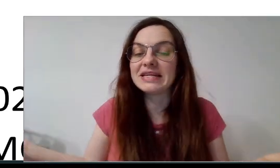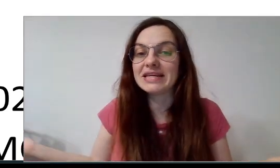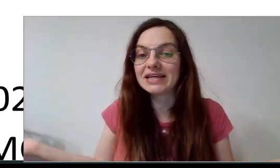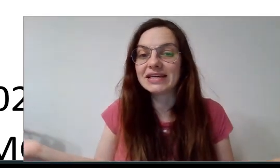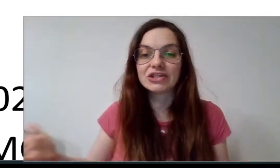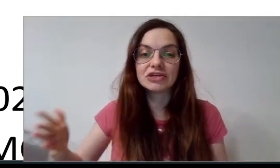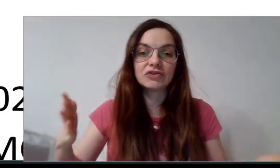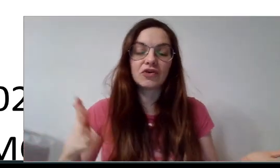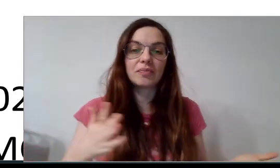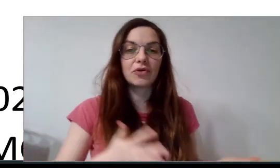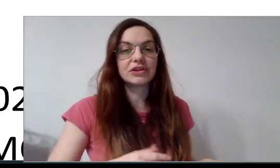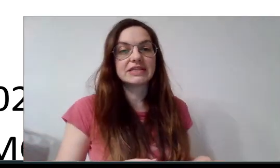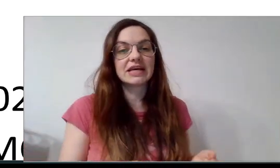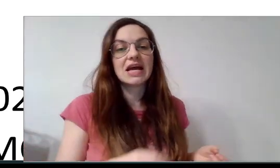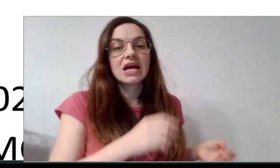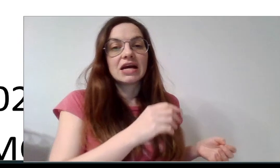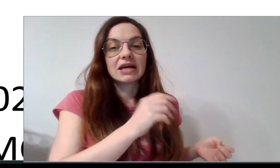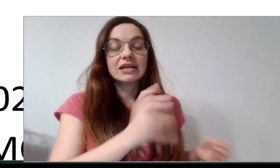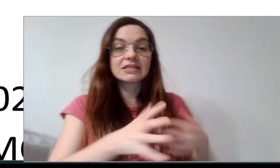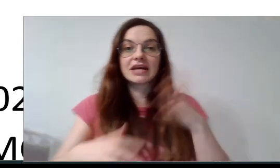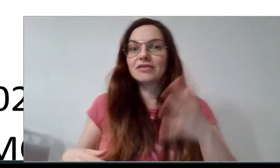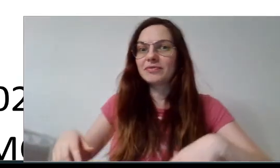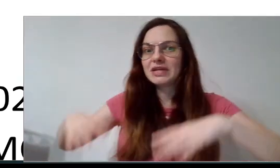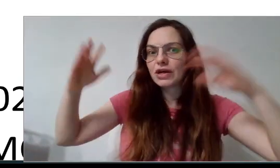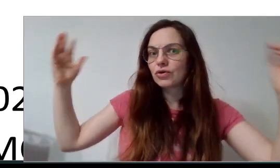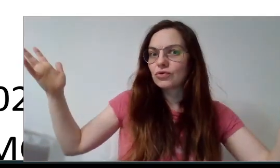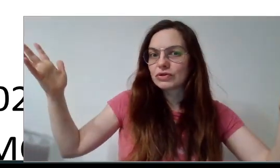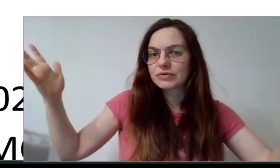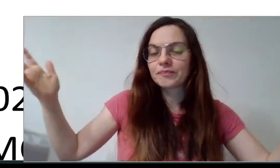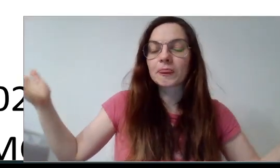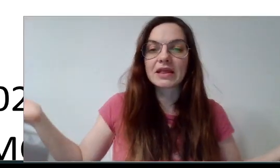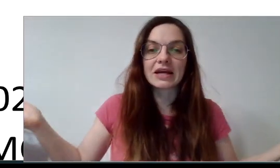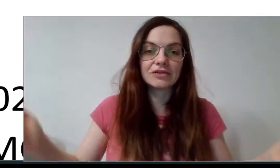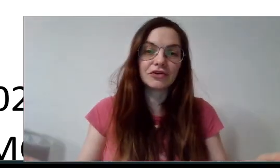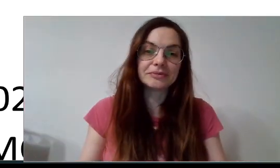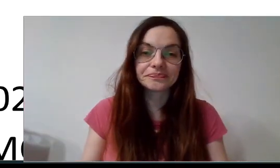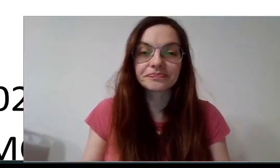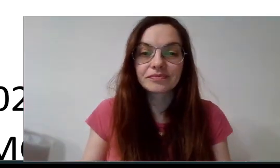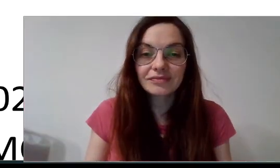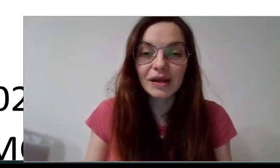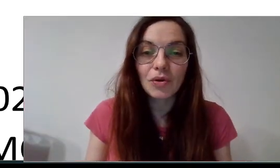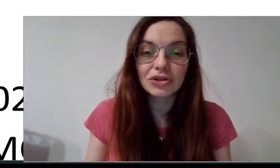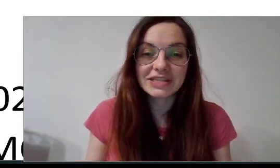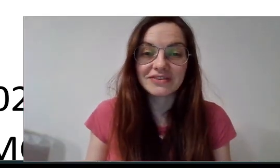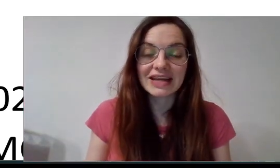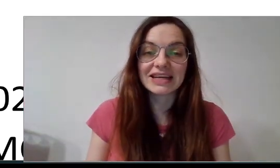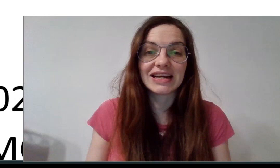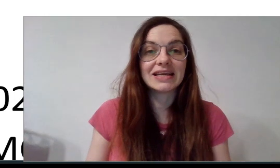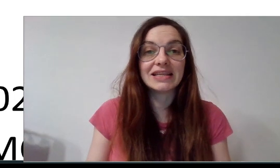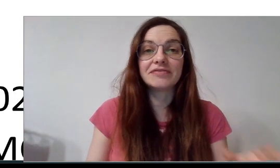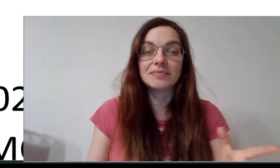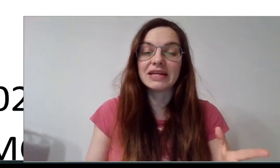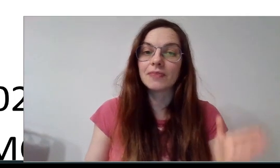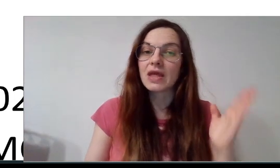deine familie, gde živi tvoja porodica, ist deine familie groß, da li je tvoja porodica